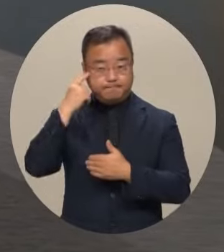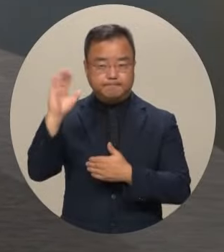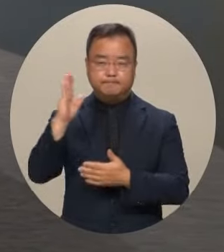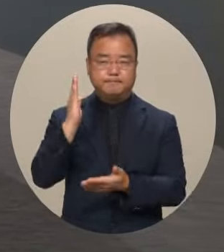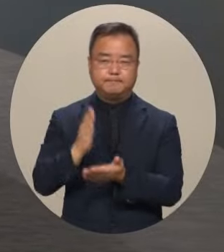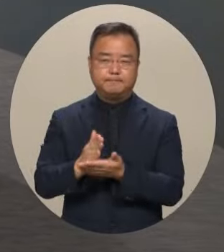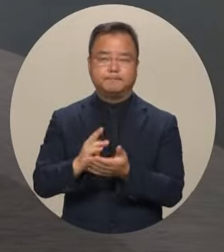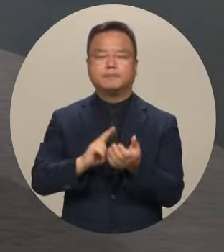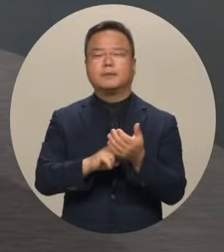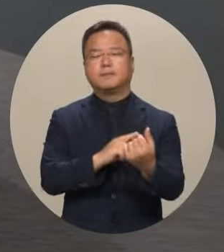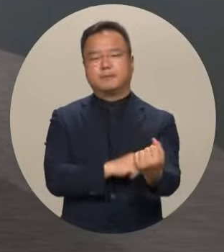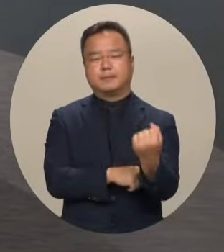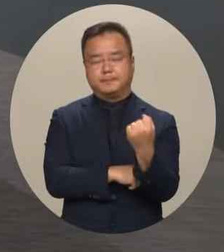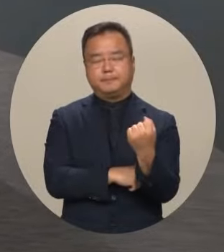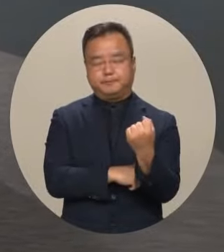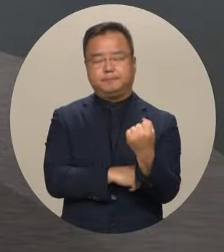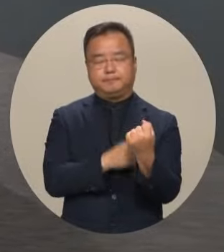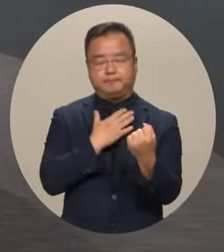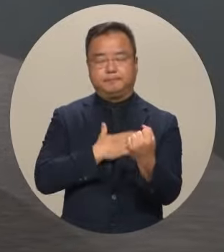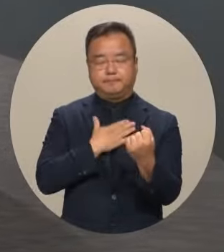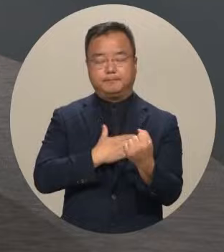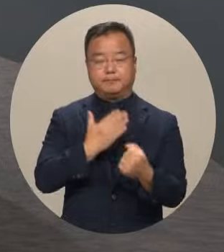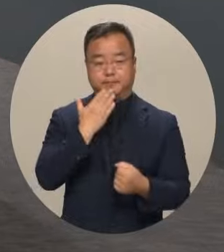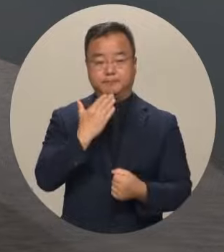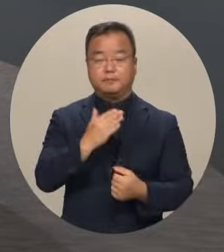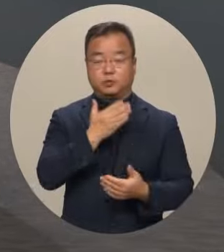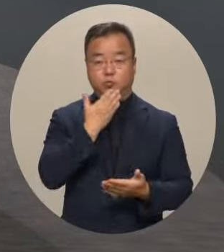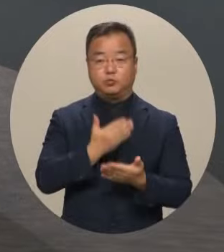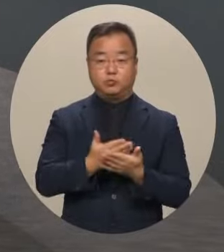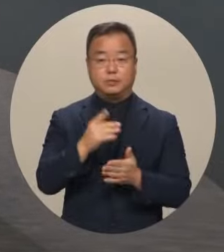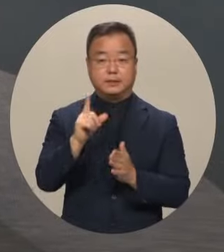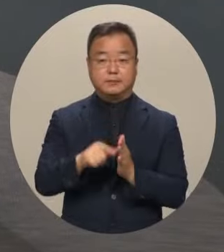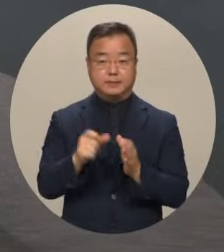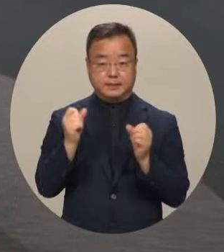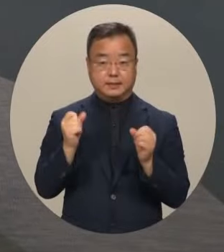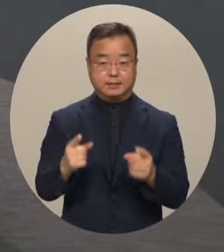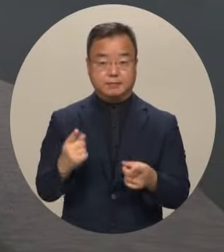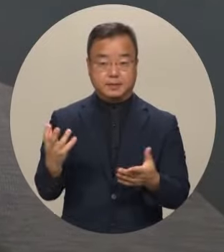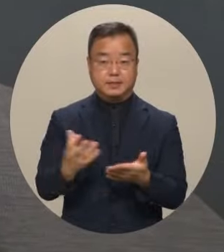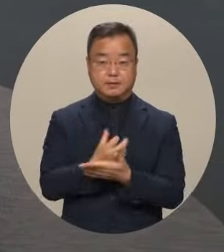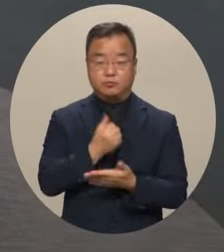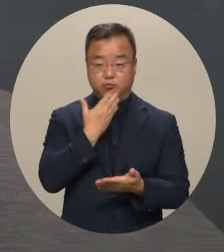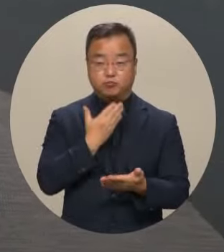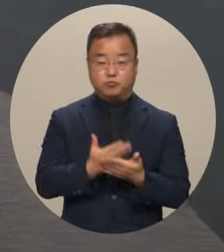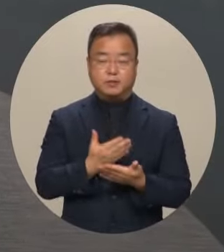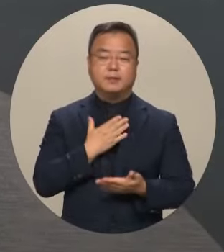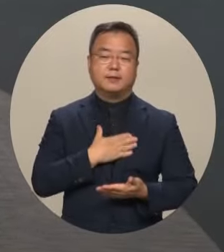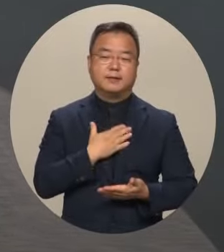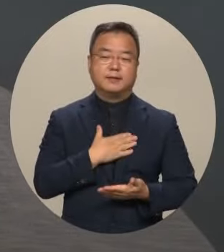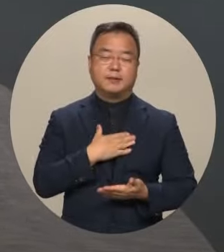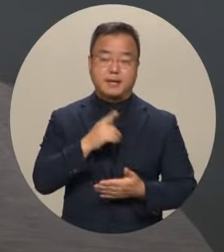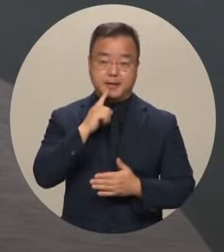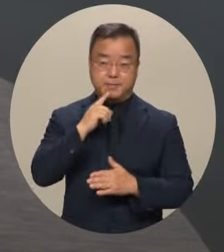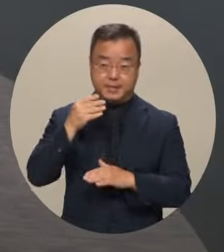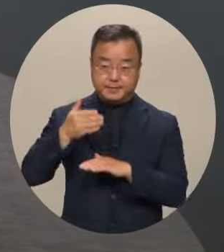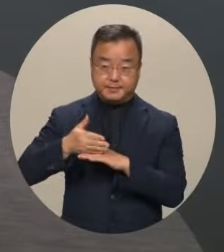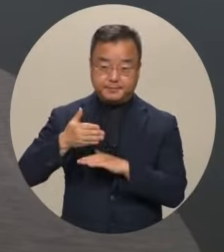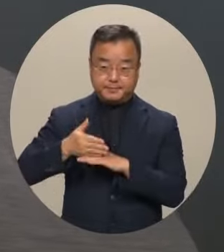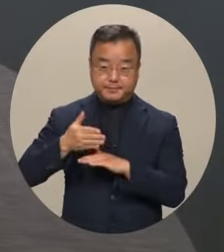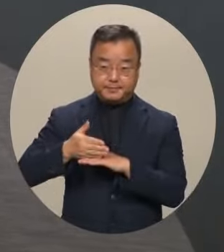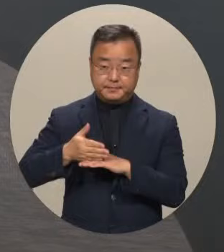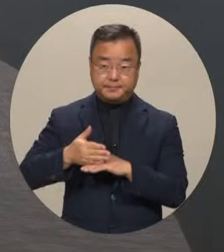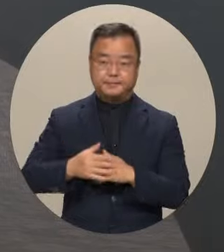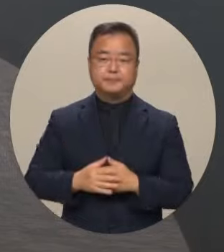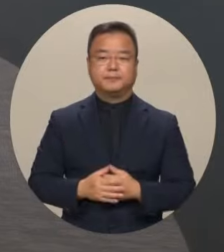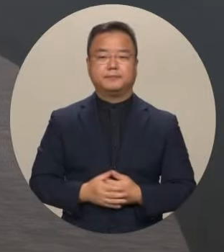자신의 잠재력을 표현할 수 있는 아주 소 소중한 기회로 받아들이는게 중요하겠다는 생각이 듭니다 선생님 오늘 말씀 여기까지 듣겠습니다